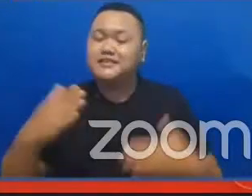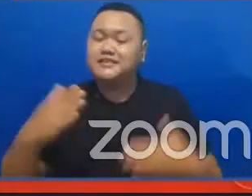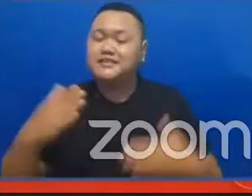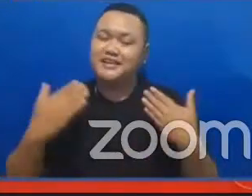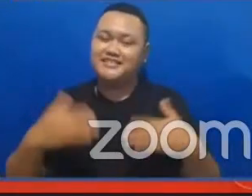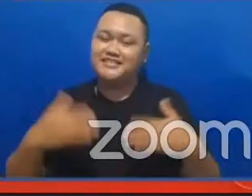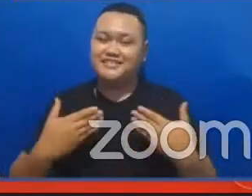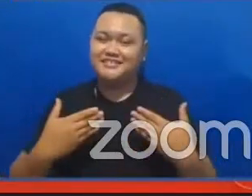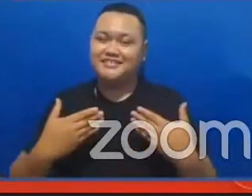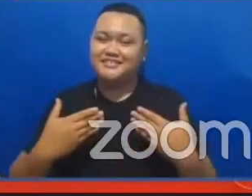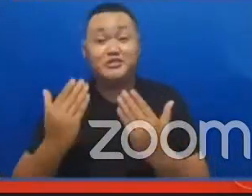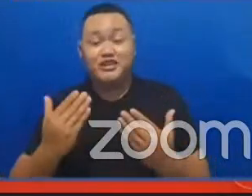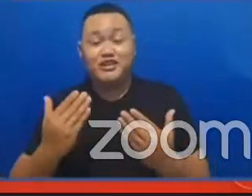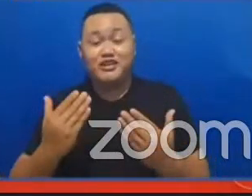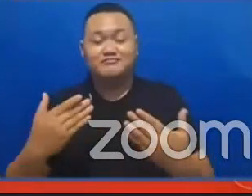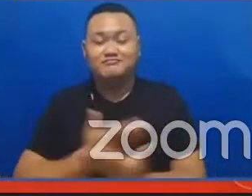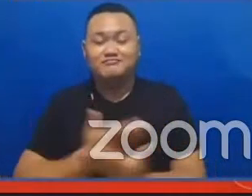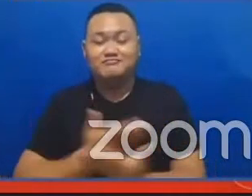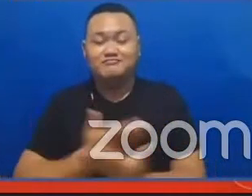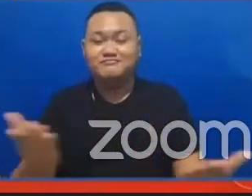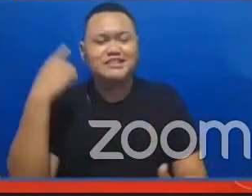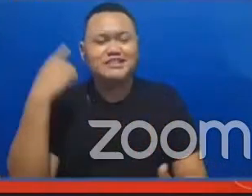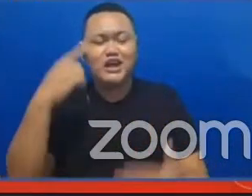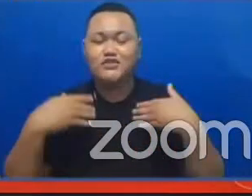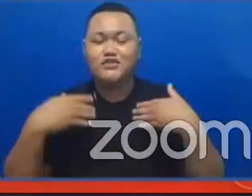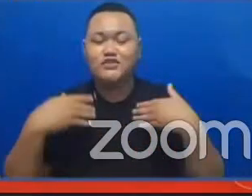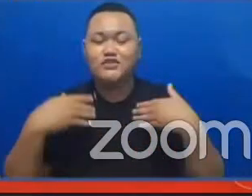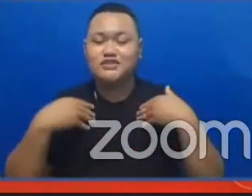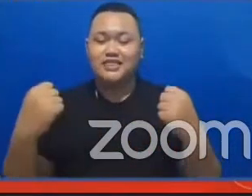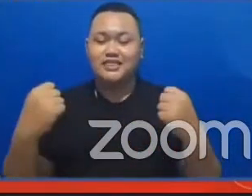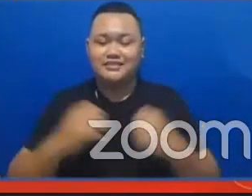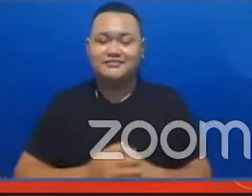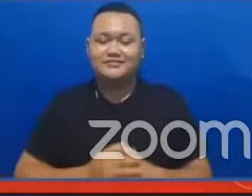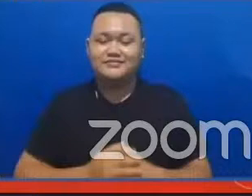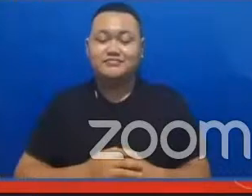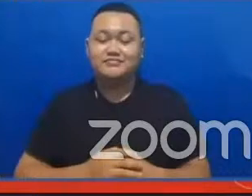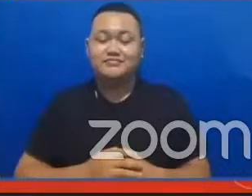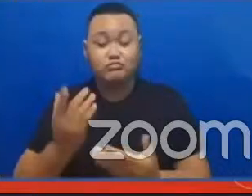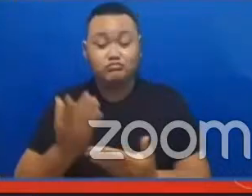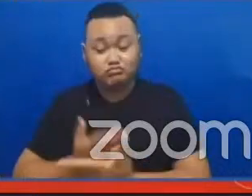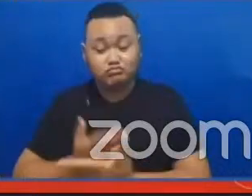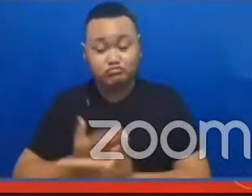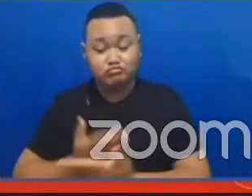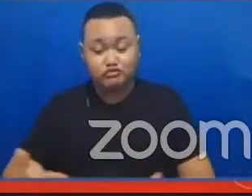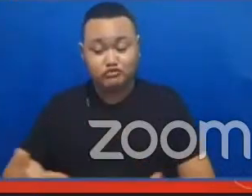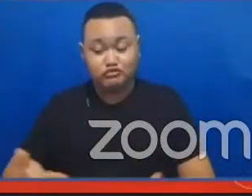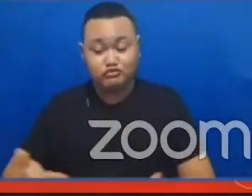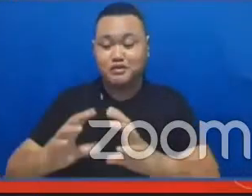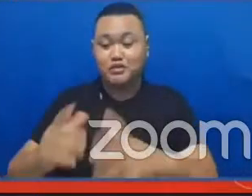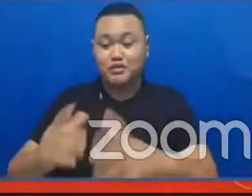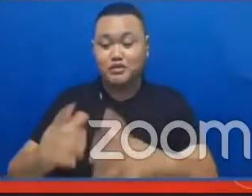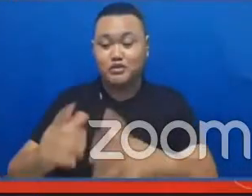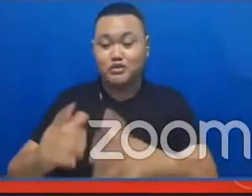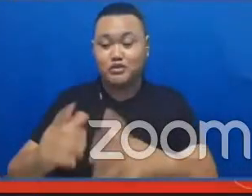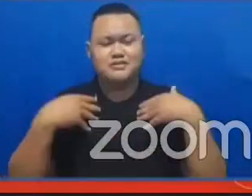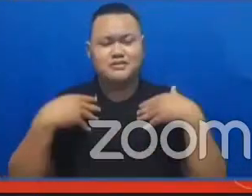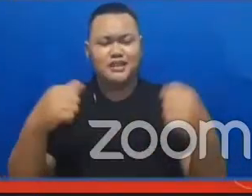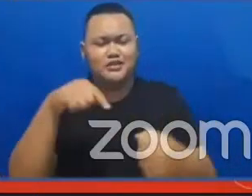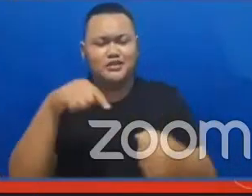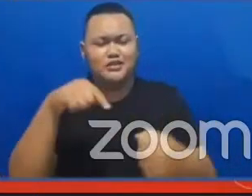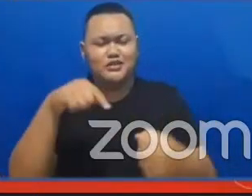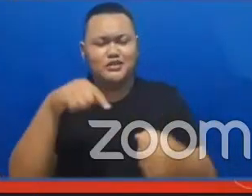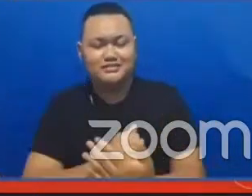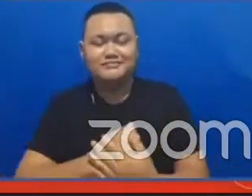adalah kesehatan bersama kita semua. Karena dalam situasi pandemi ini, sehat adalah paling penting. Baik,